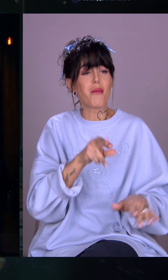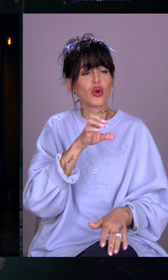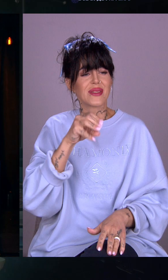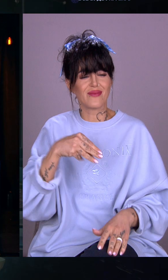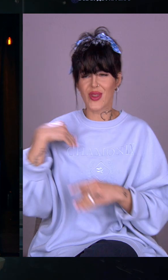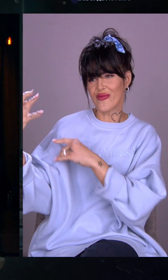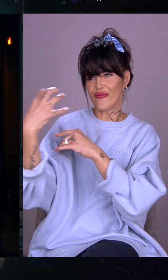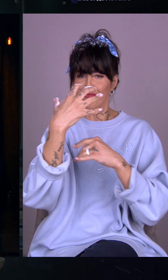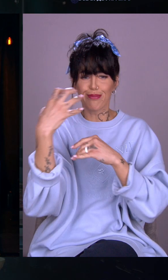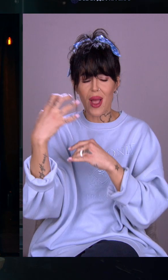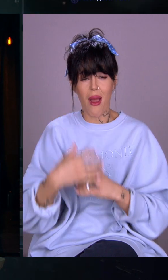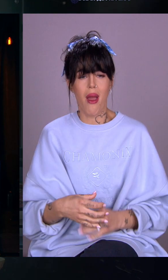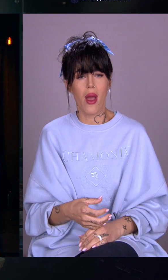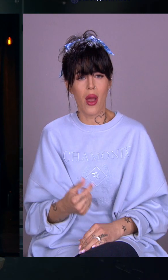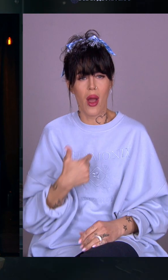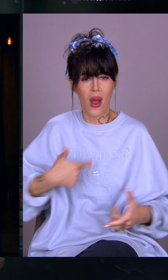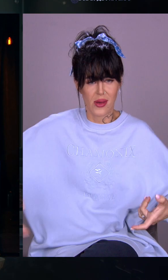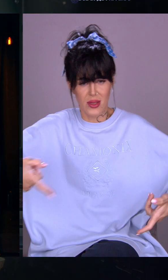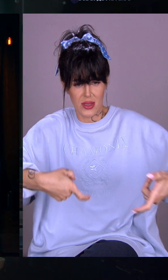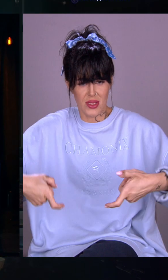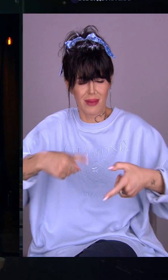А я от, ну, я вийшов прямо такий, поняв?